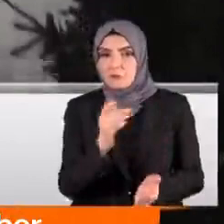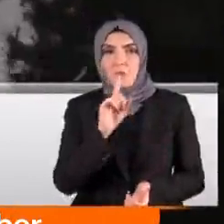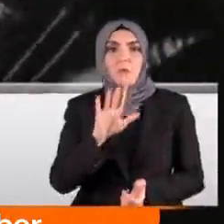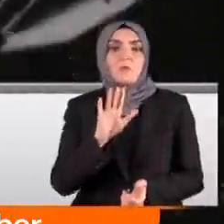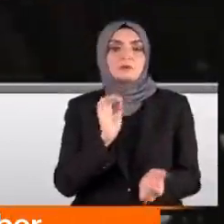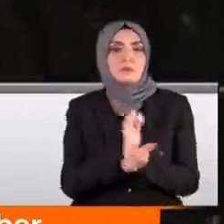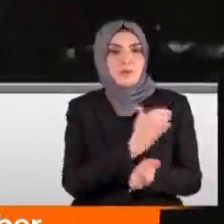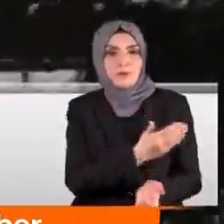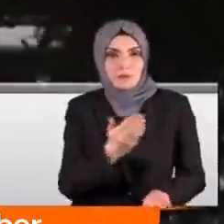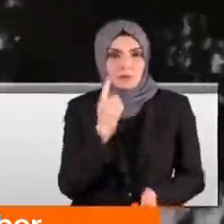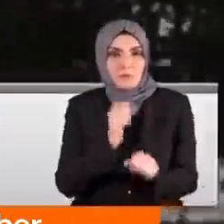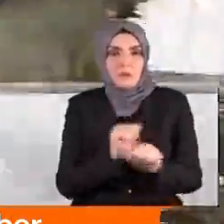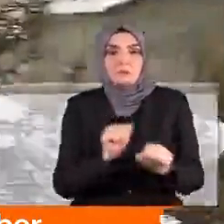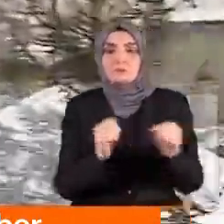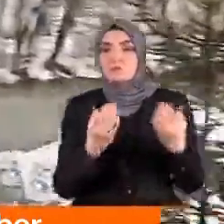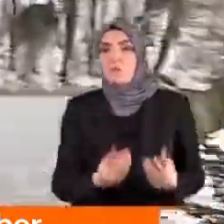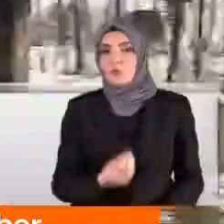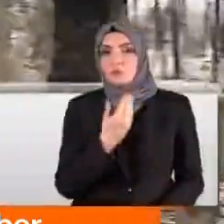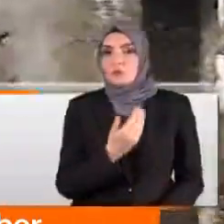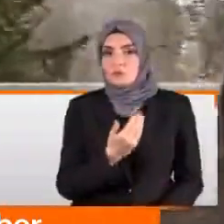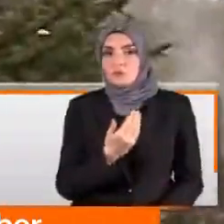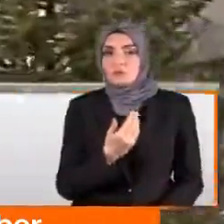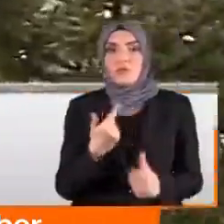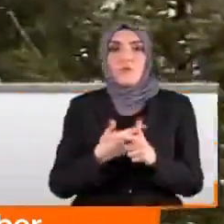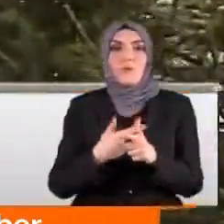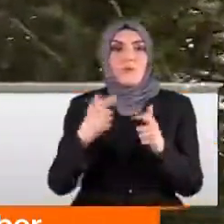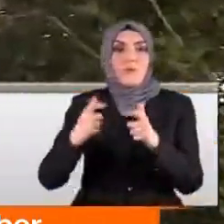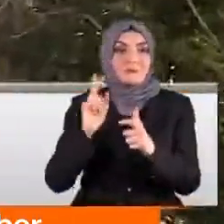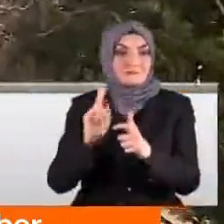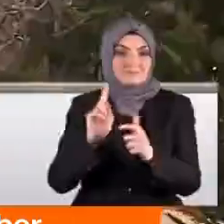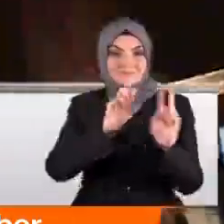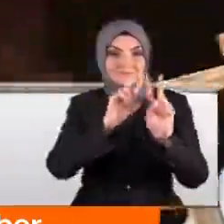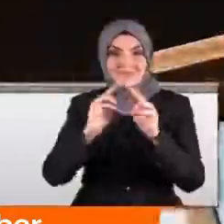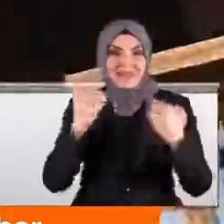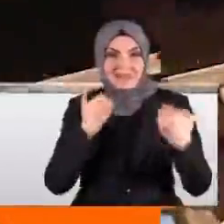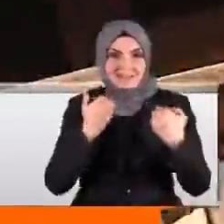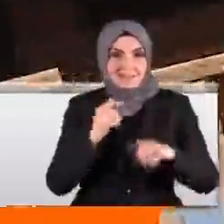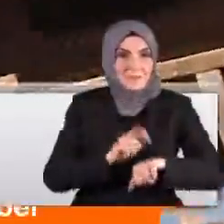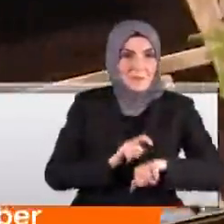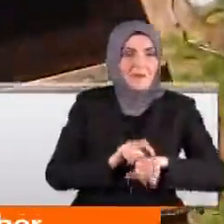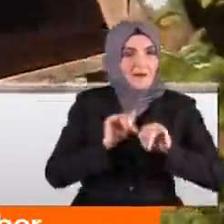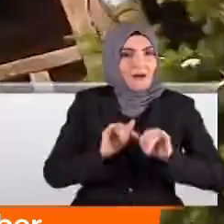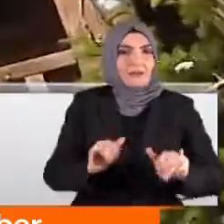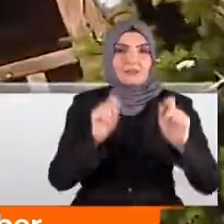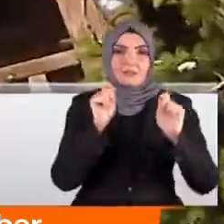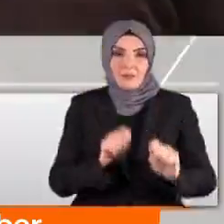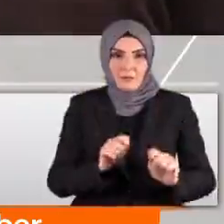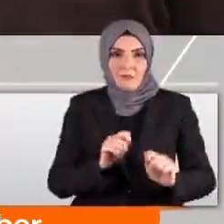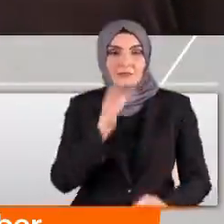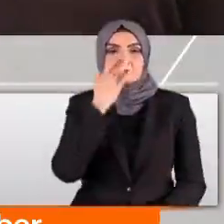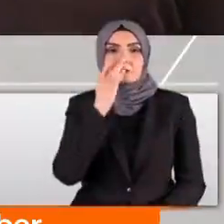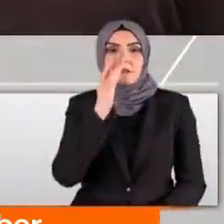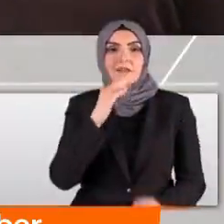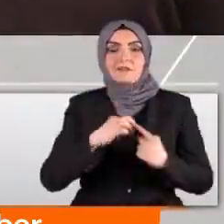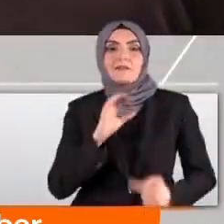Otellerin sitesini birebir kopyalıyor, sahte kampanyalarla müşterileri ağına düşürüyor. Ödemeyi aldıktan sonra da engelliyor.